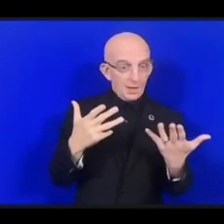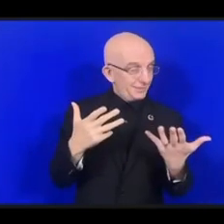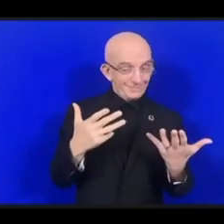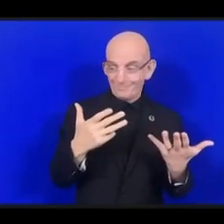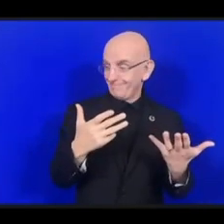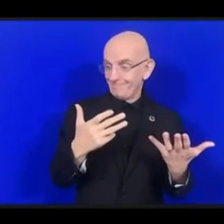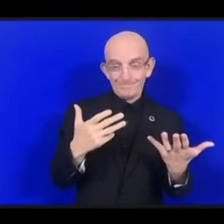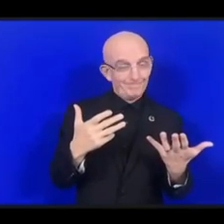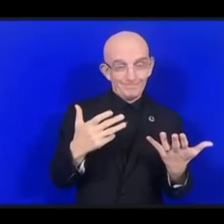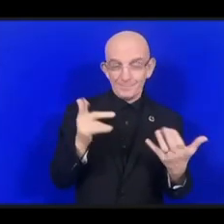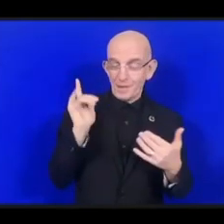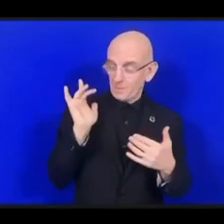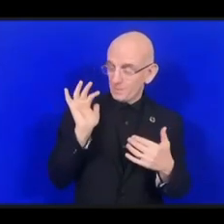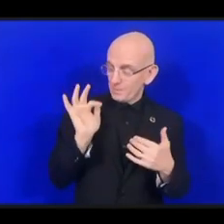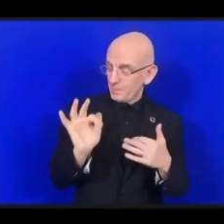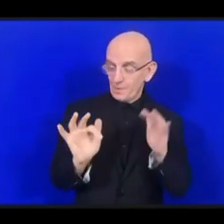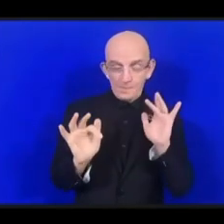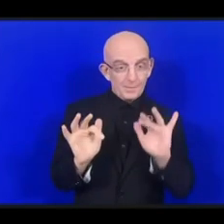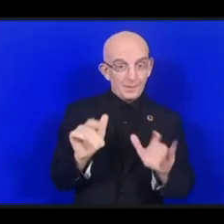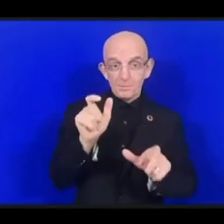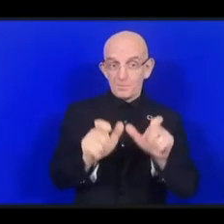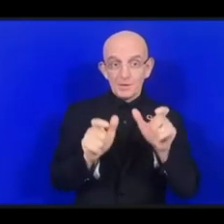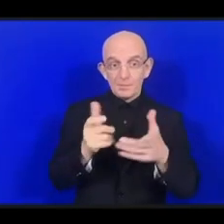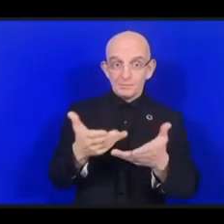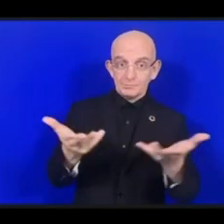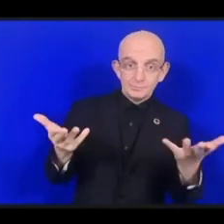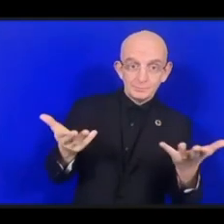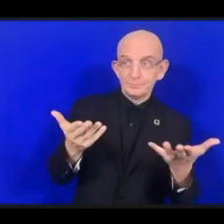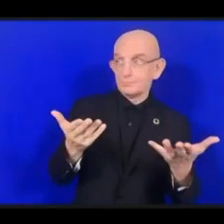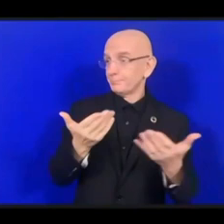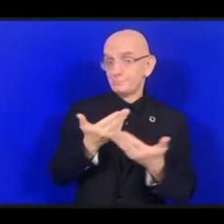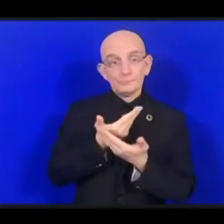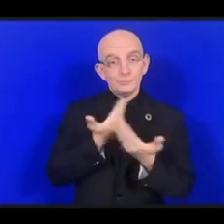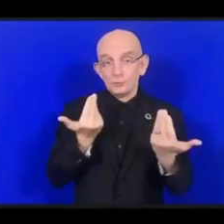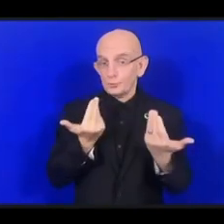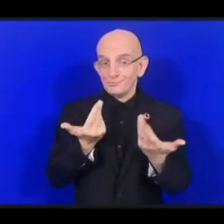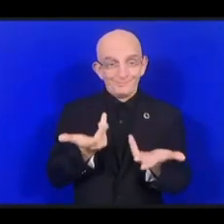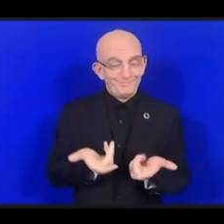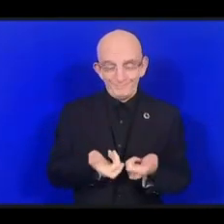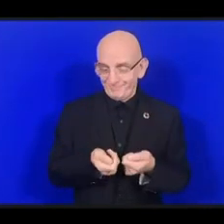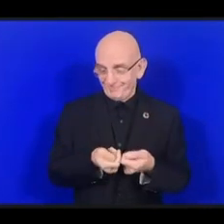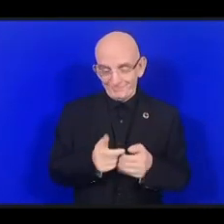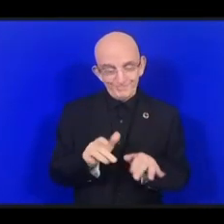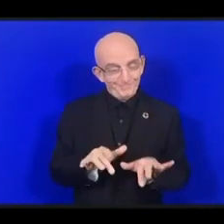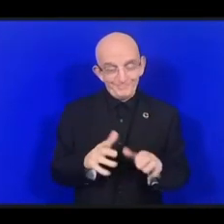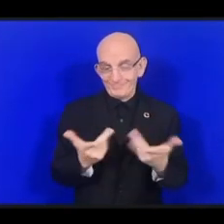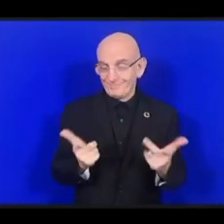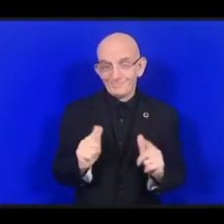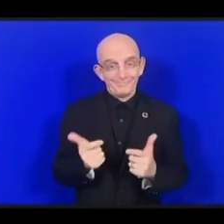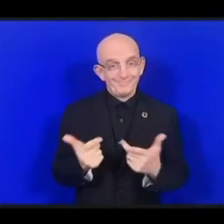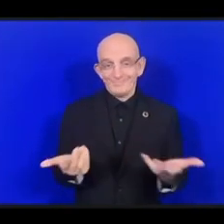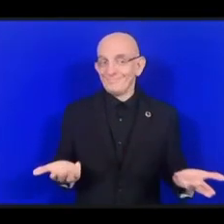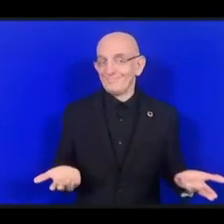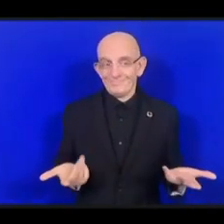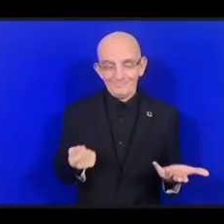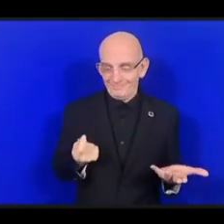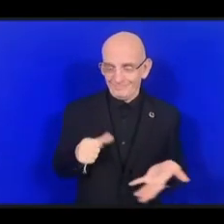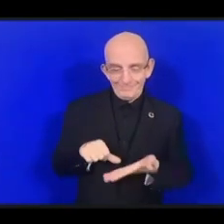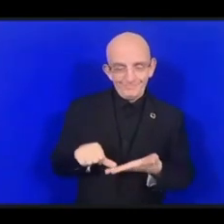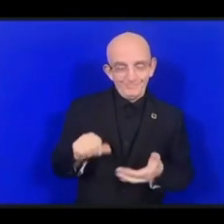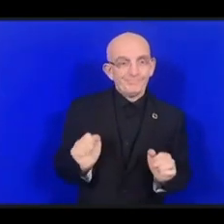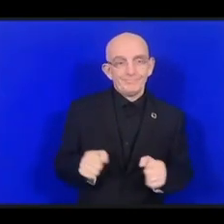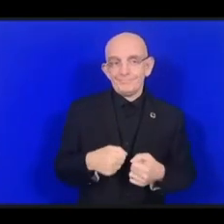comme monsieur rizina l'a mentionné qui est responsable du Forum des jeunes l'Internet doit être accessible et